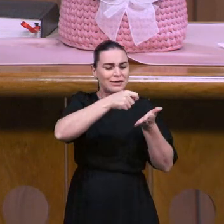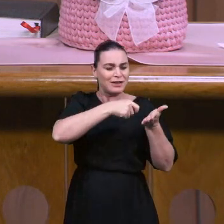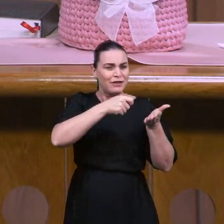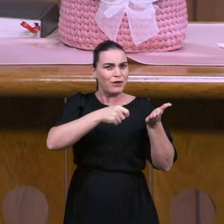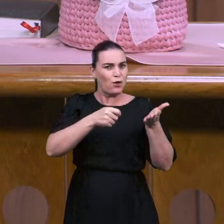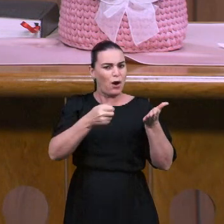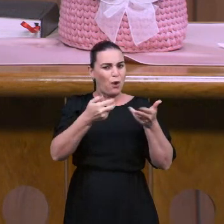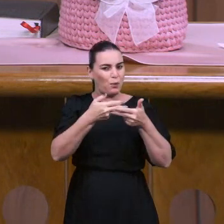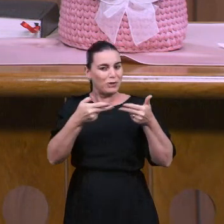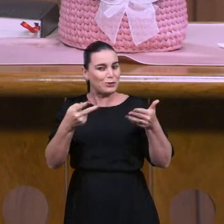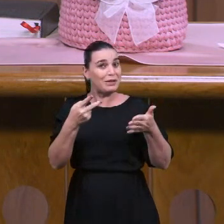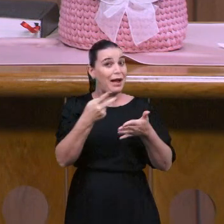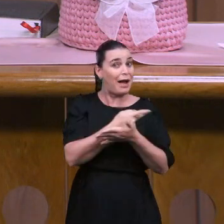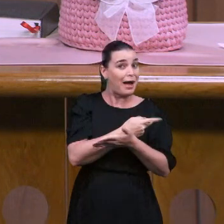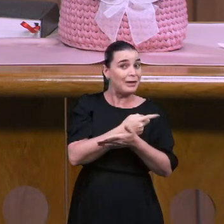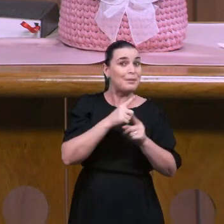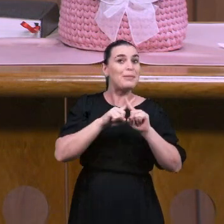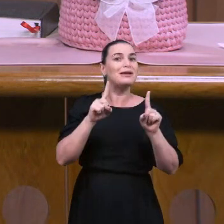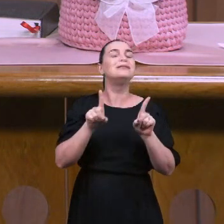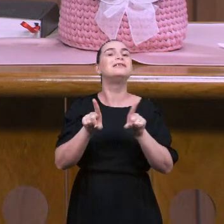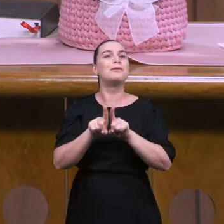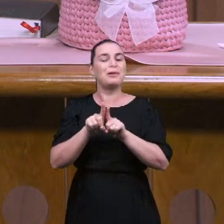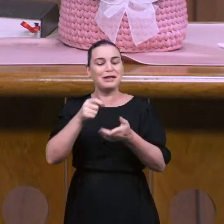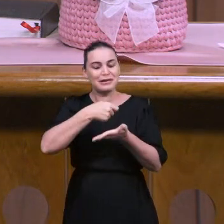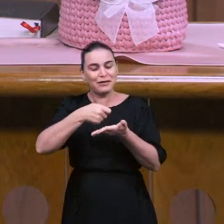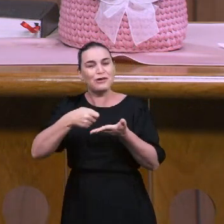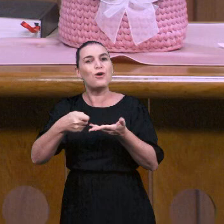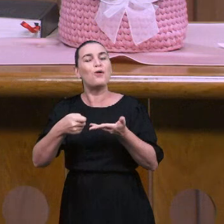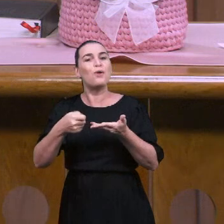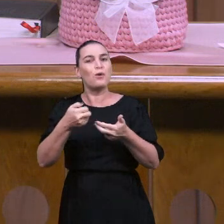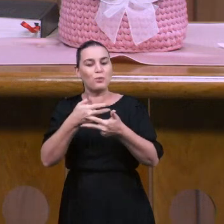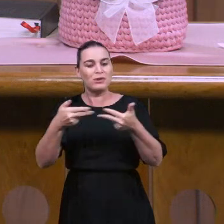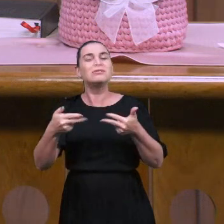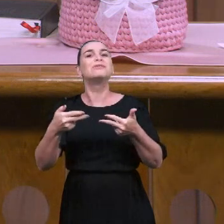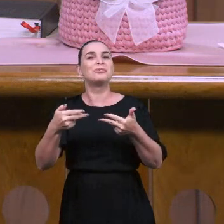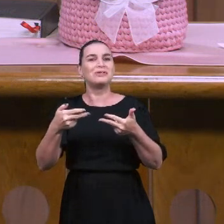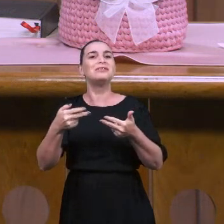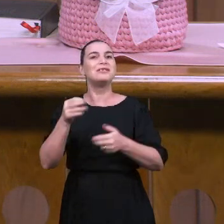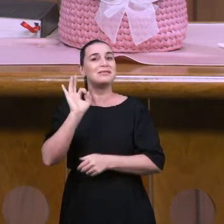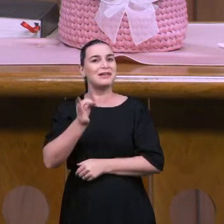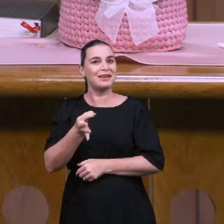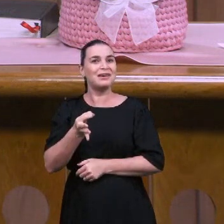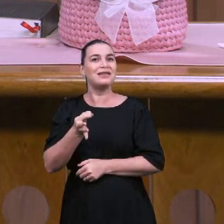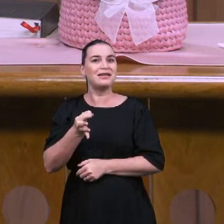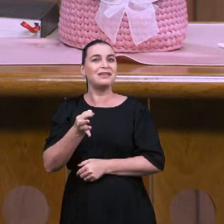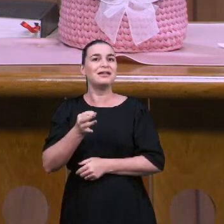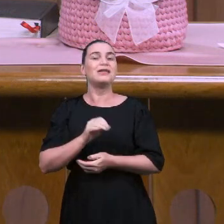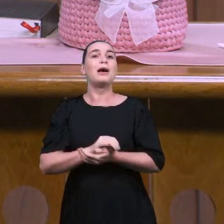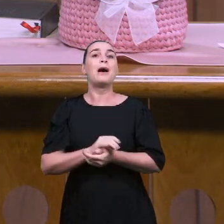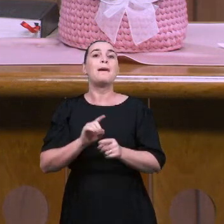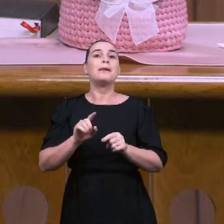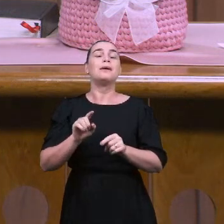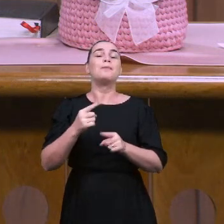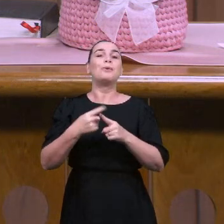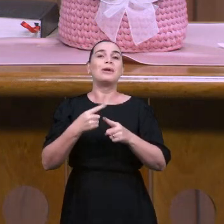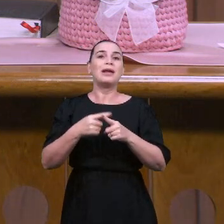dit, des pierres roulées, les doctrines. Donc, c'est